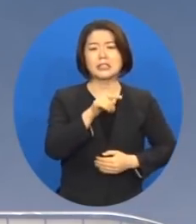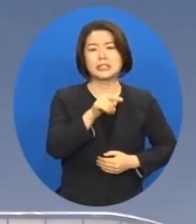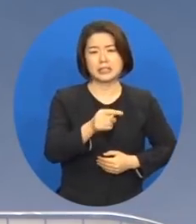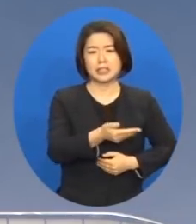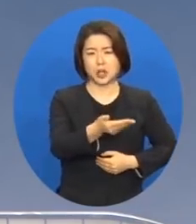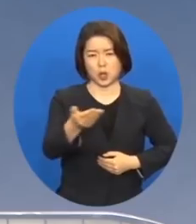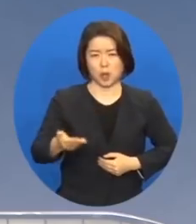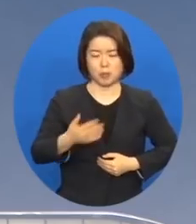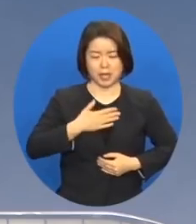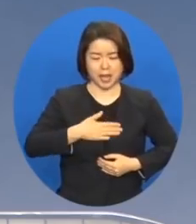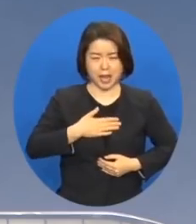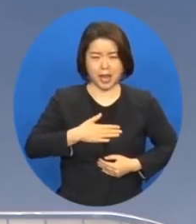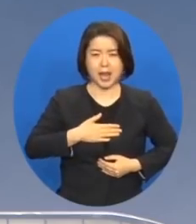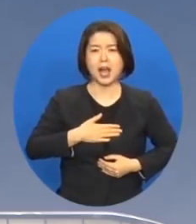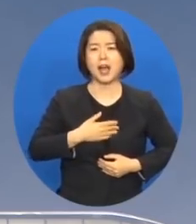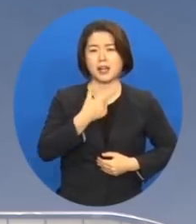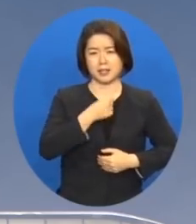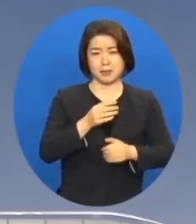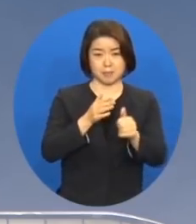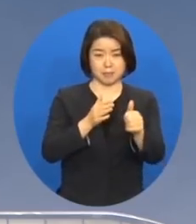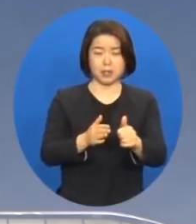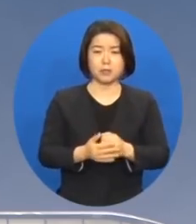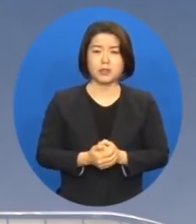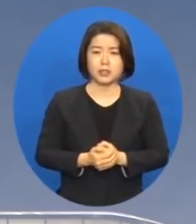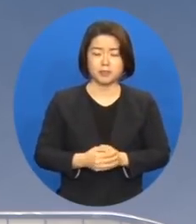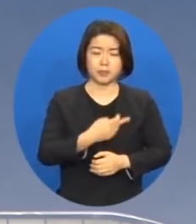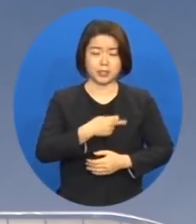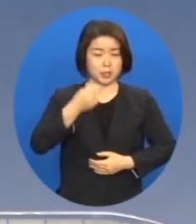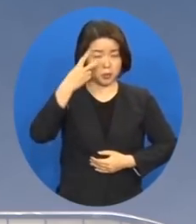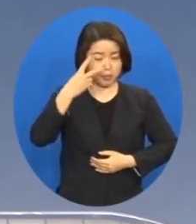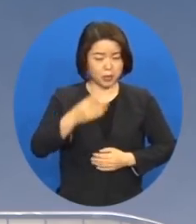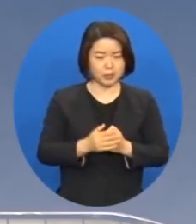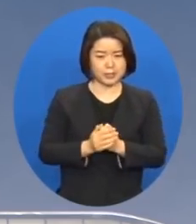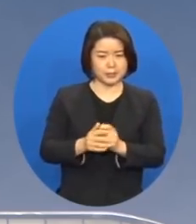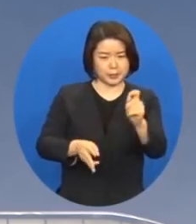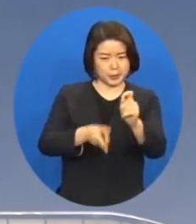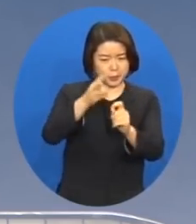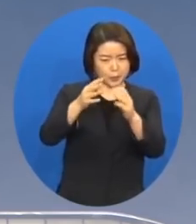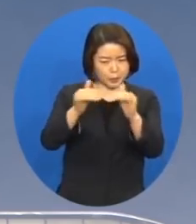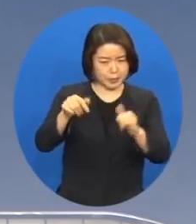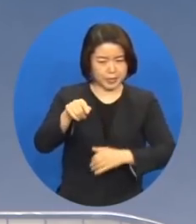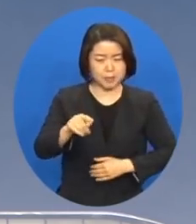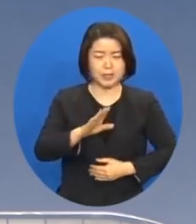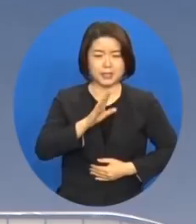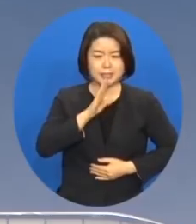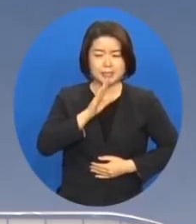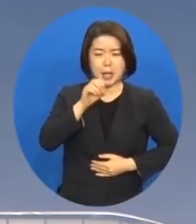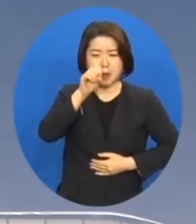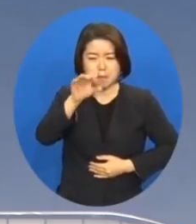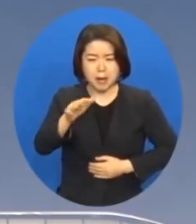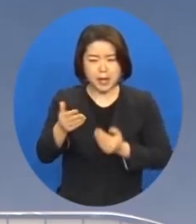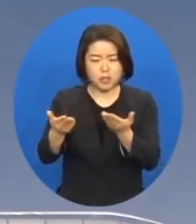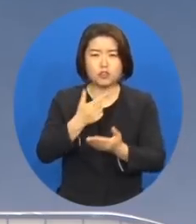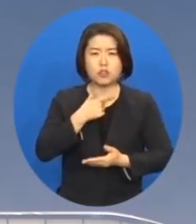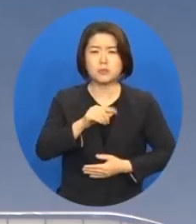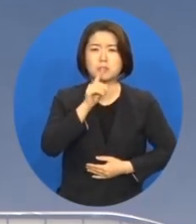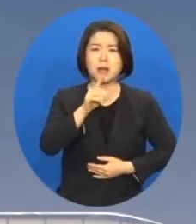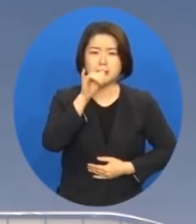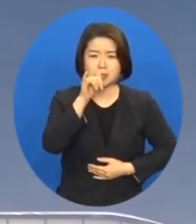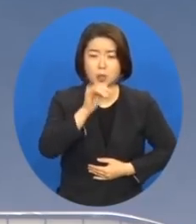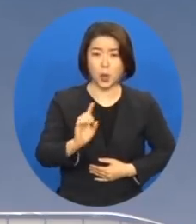알기 바랍니다. 사도 바울이 뭔가 지금 고린도 교인들에게 정말 말해주고 싶은 이야기가 있는데 그